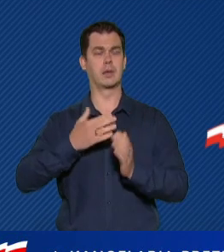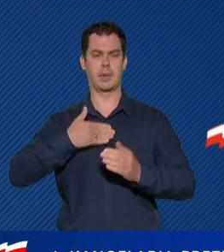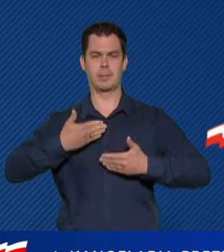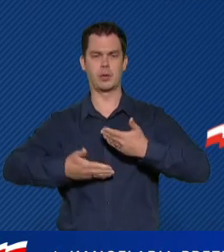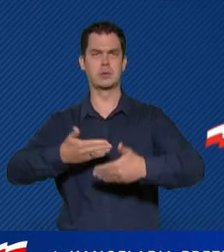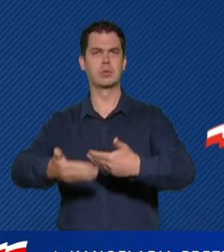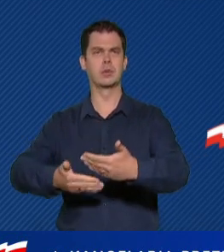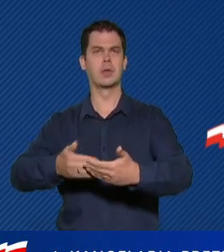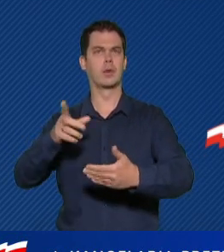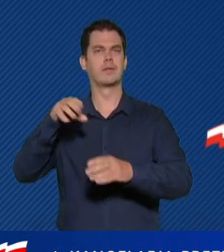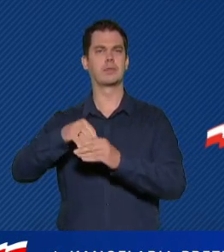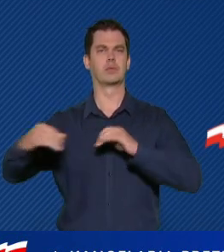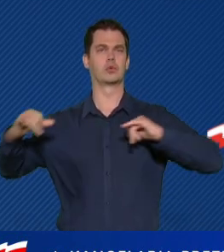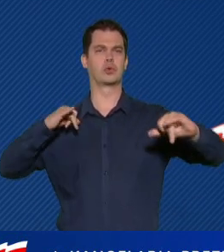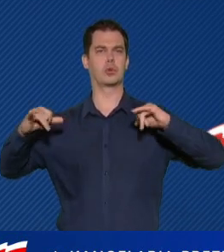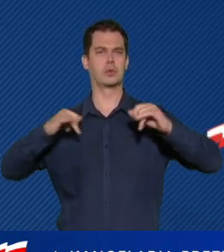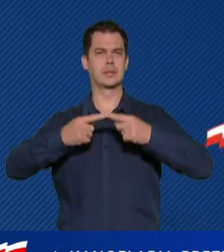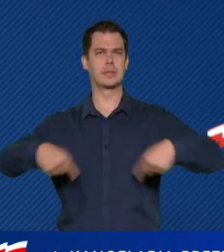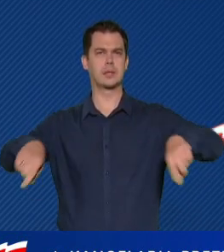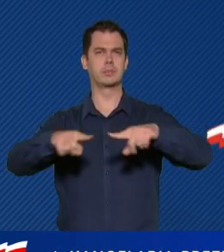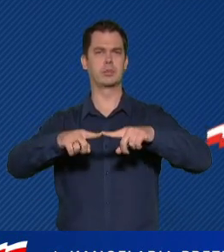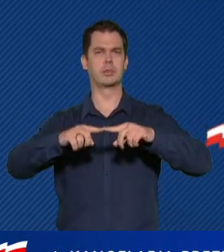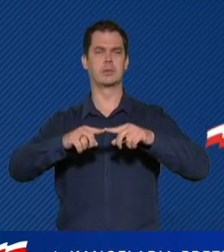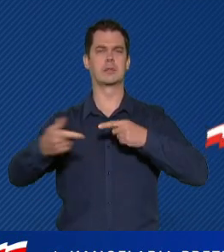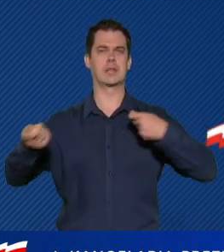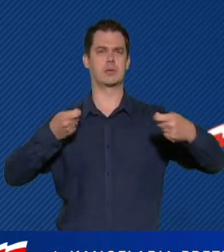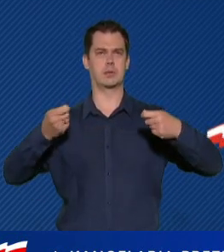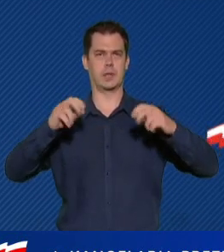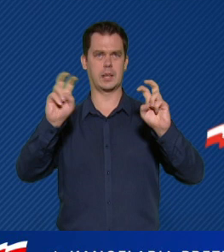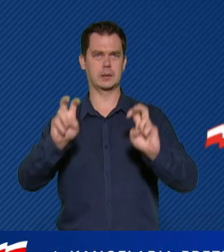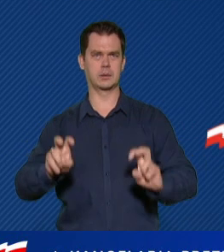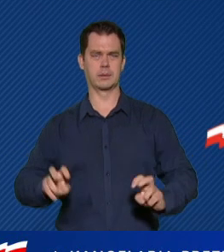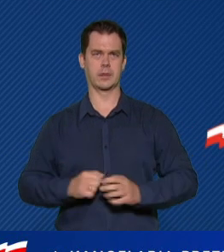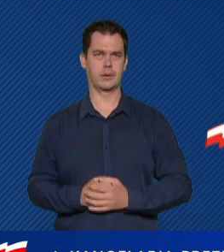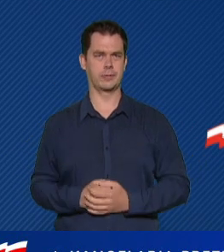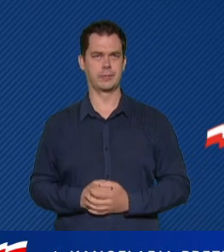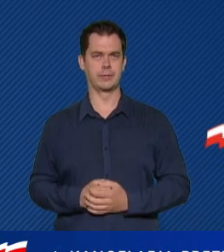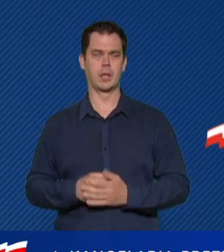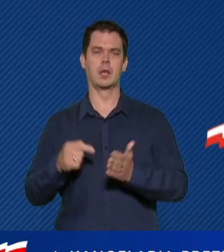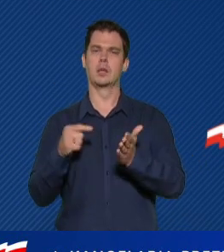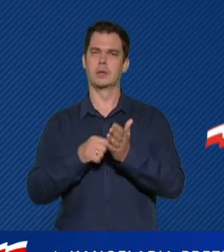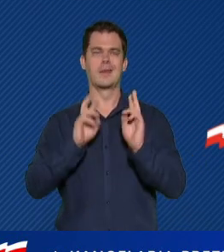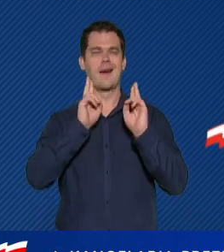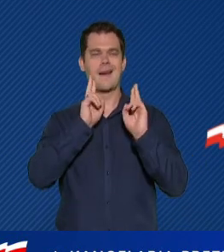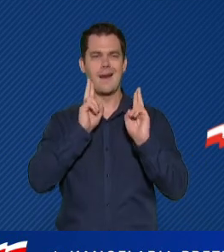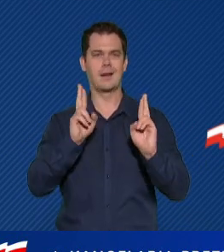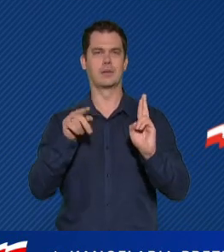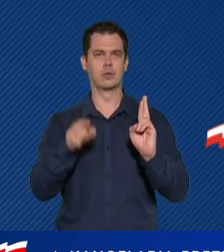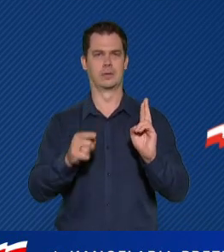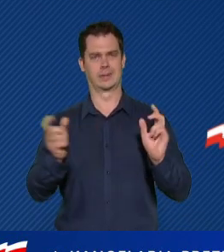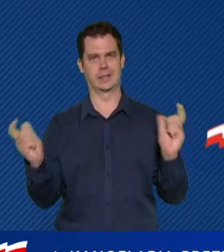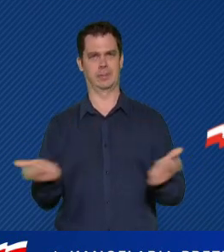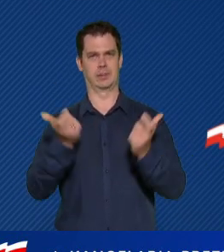procedurę działania w ramach Rządowego Zespołu Zarządzania Kryzysowego. To jest realne zagrożenie,